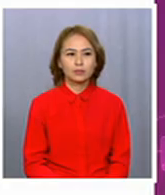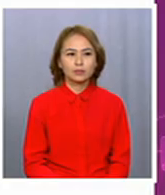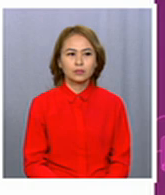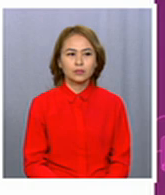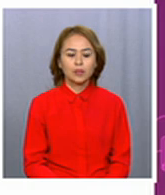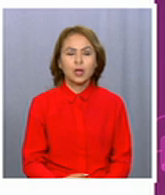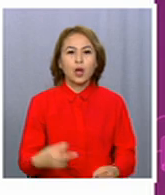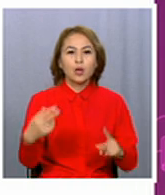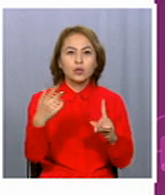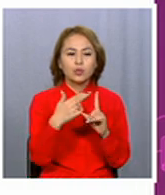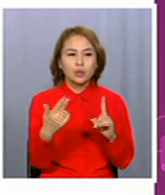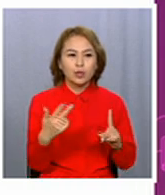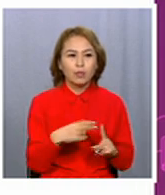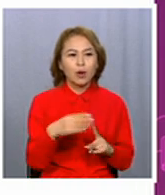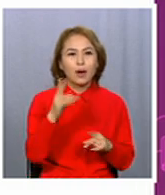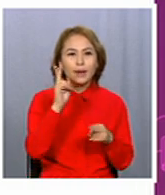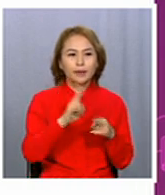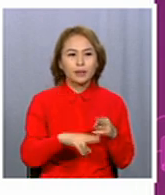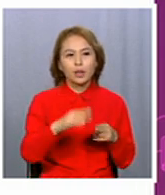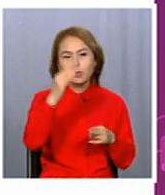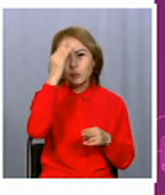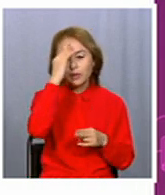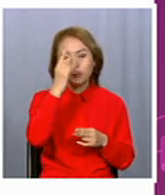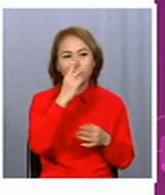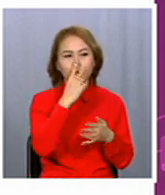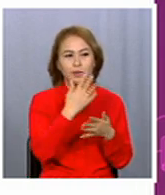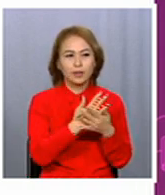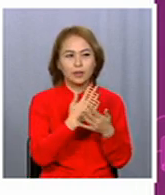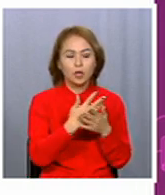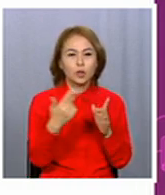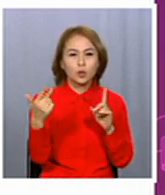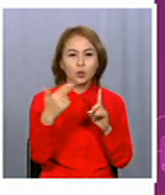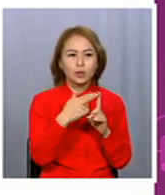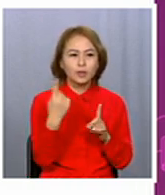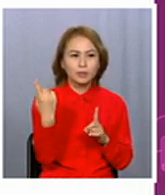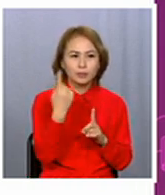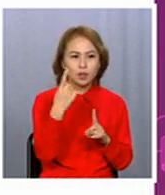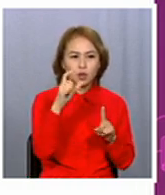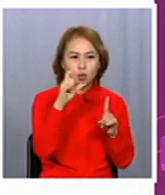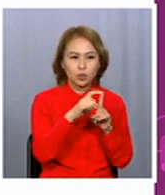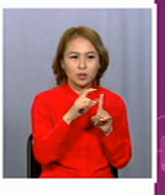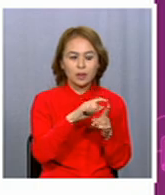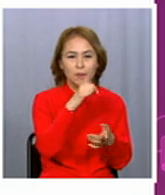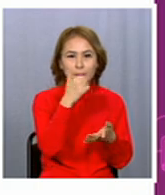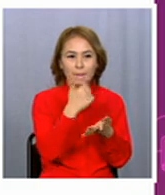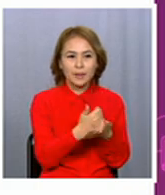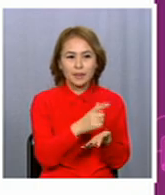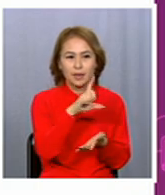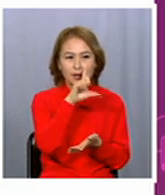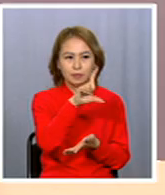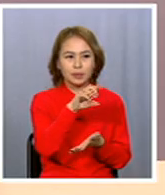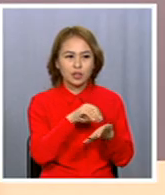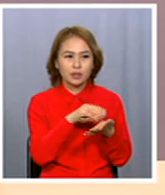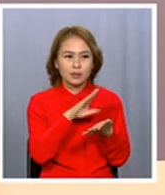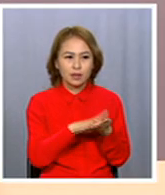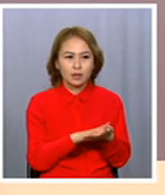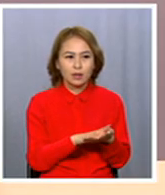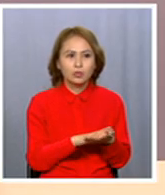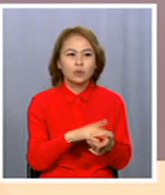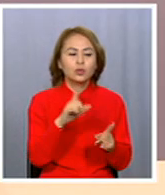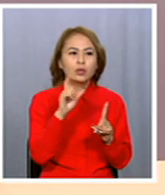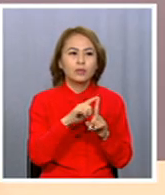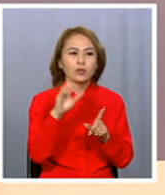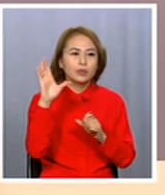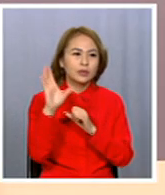сөйлем аяқталған ойды білдіреді. Сөйлемнің бірінші сөзі бас әріптен бастап жазылады.